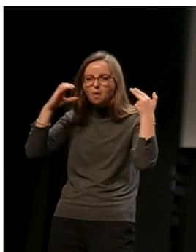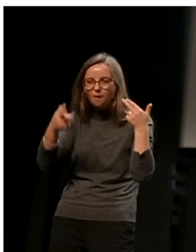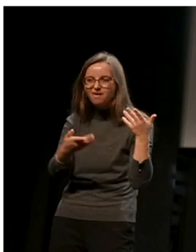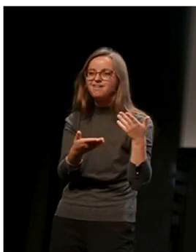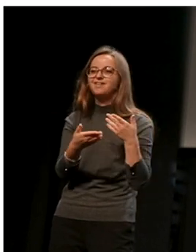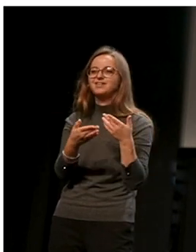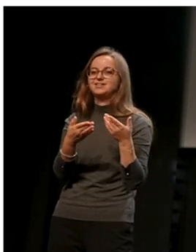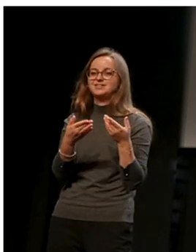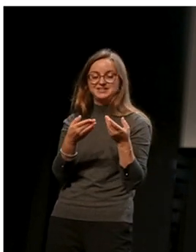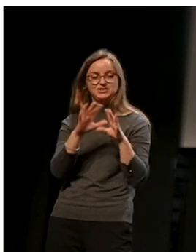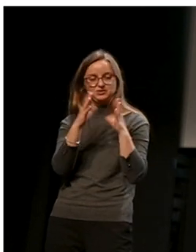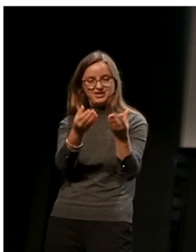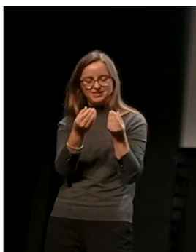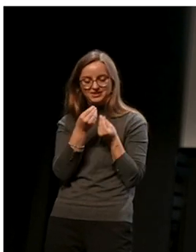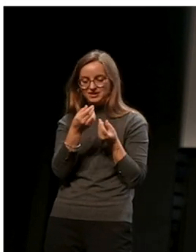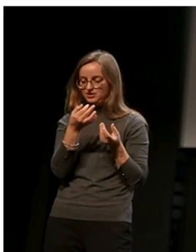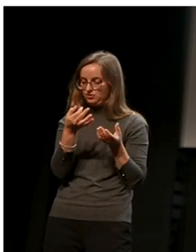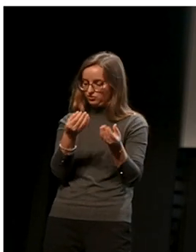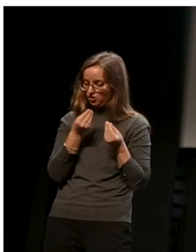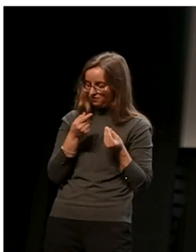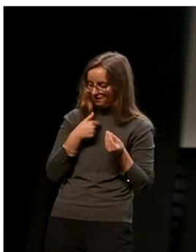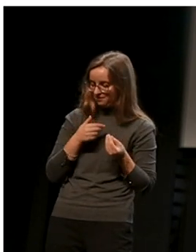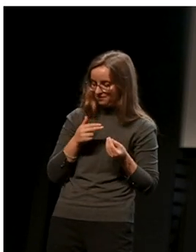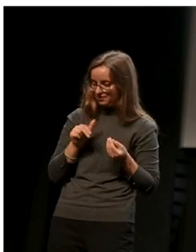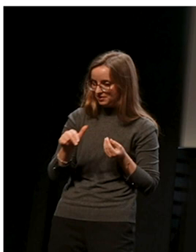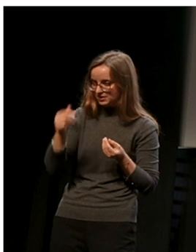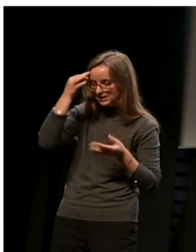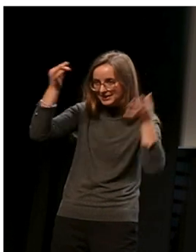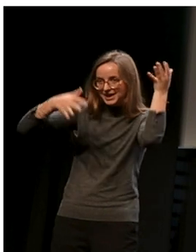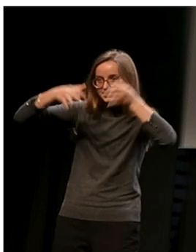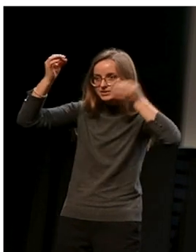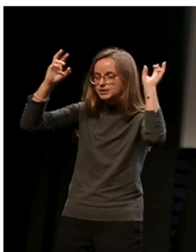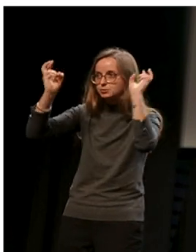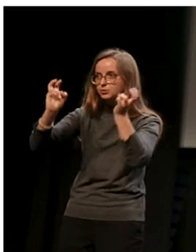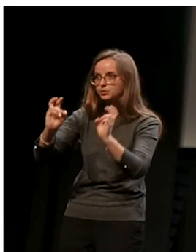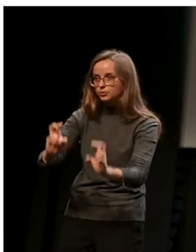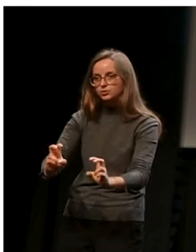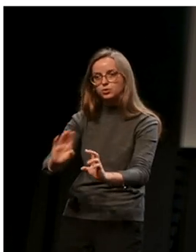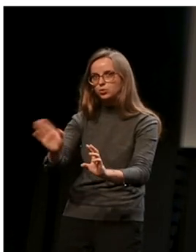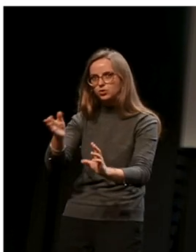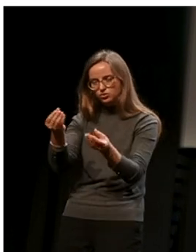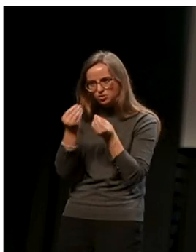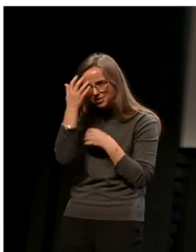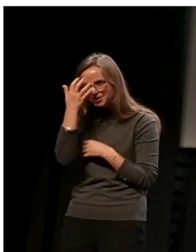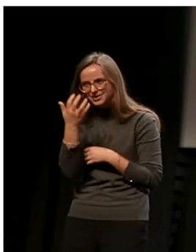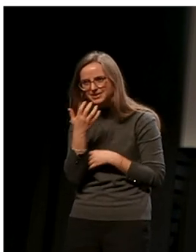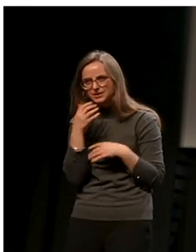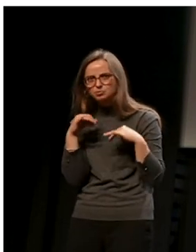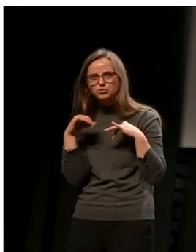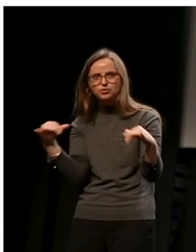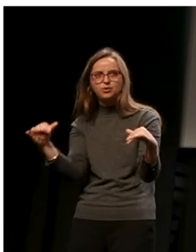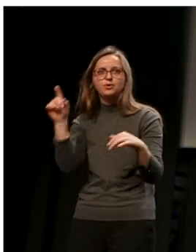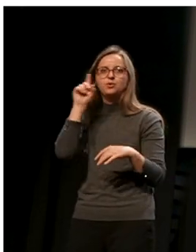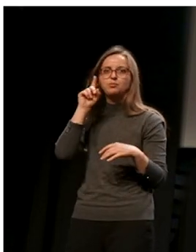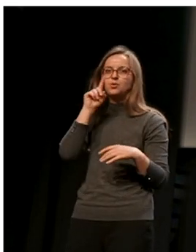que que ça nuise à la créativité et tout ça, ça m'attriste énormément. Ça m'attriste énormément parce que